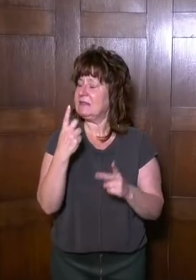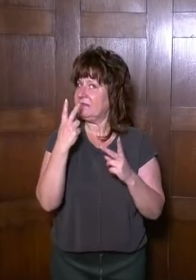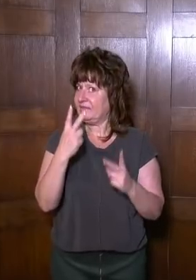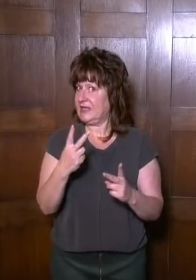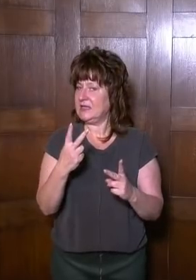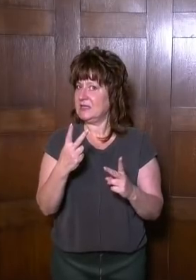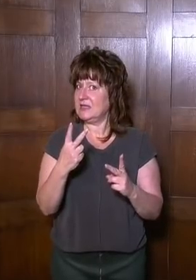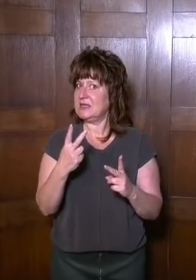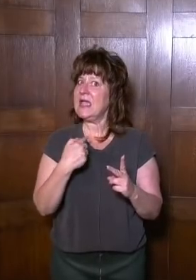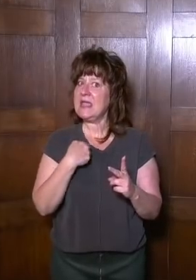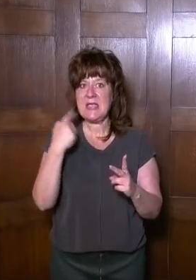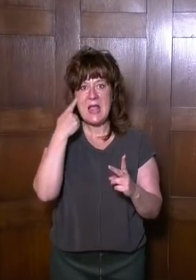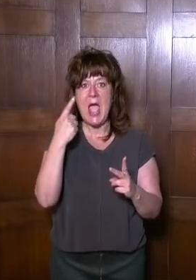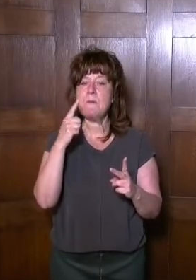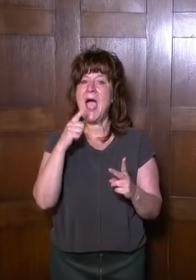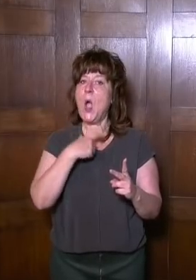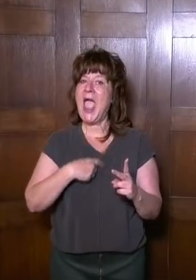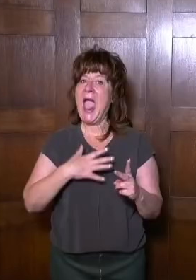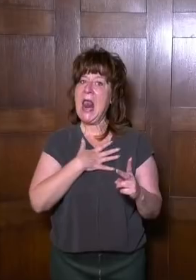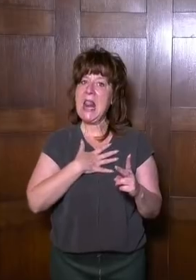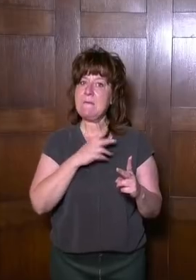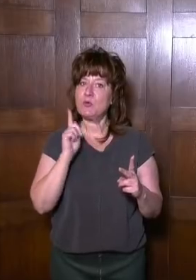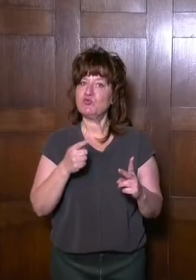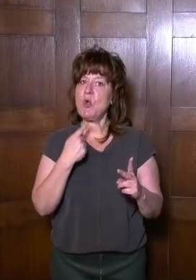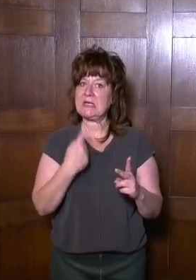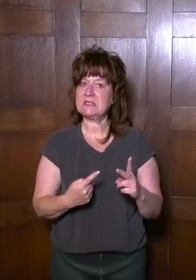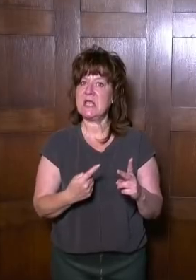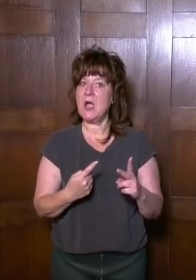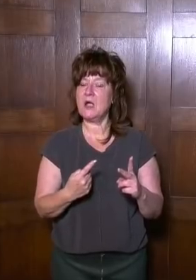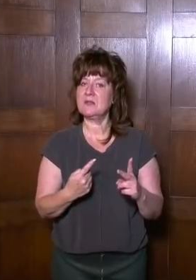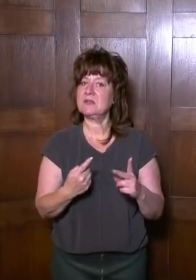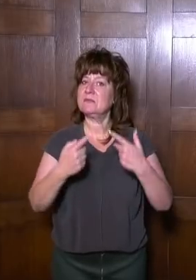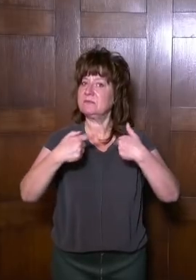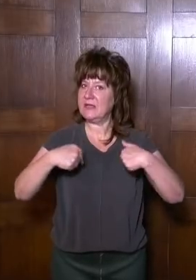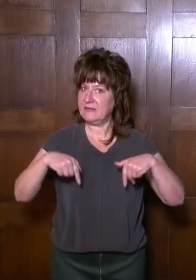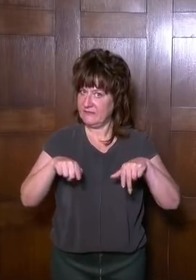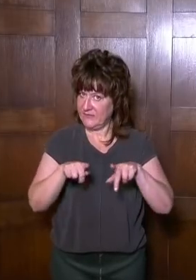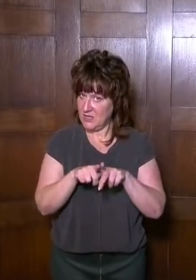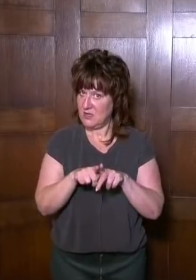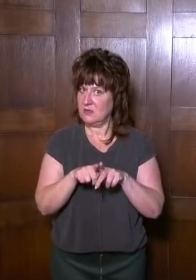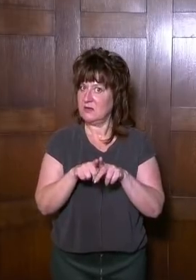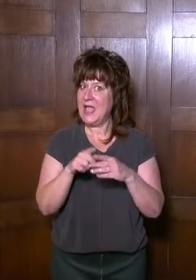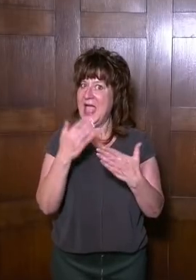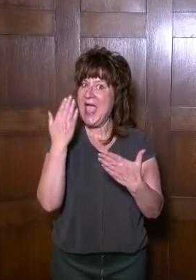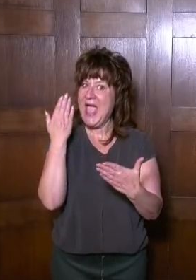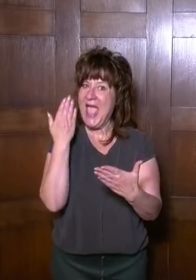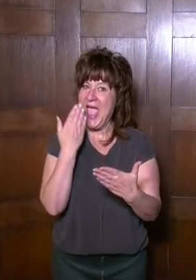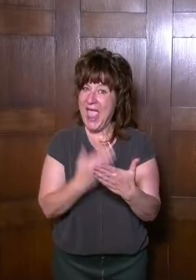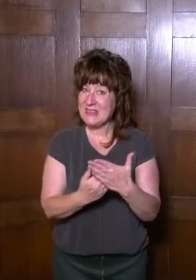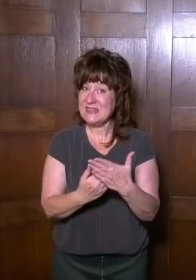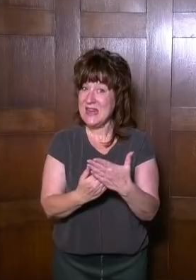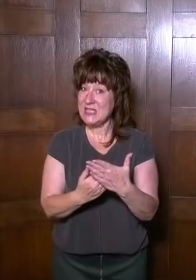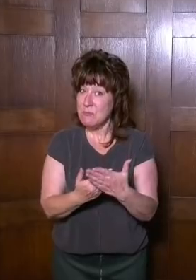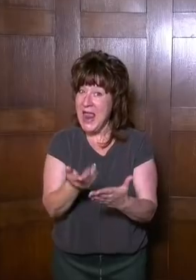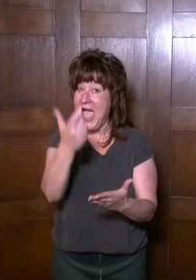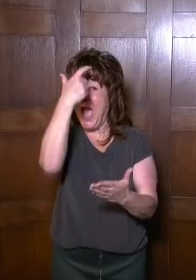ich glaube, was auch Herr Liebert schon gesagt hat, in der Perzeption, wir sind, und ich sage, es ist wirklich so, endlich mal gehört worden. Wir haben